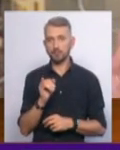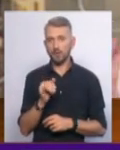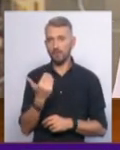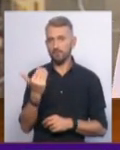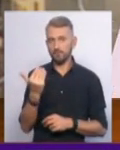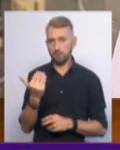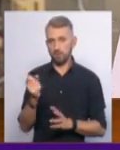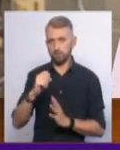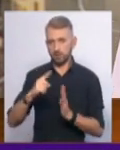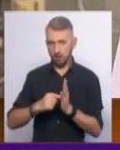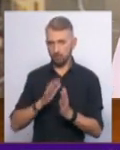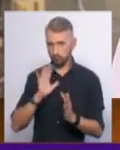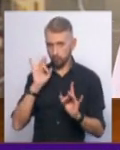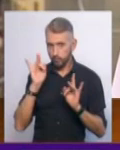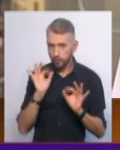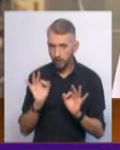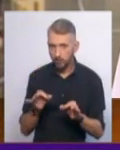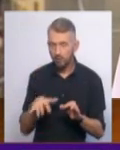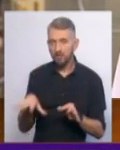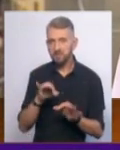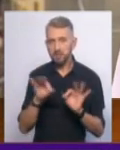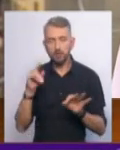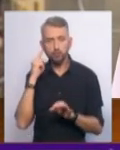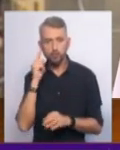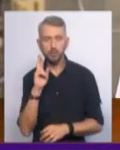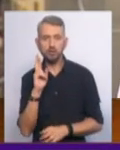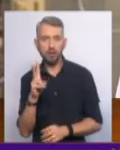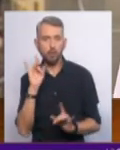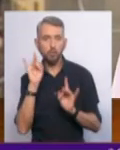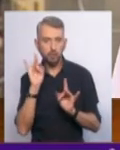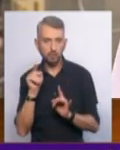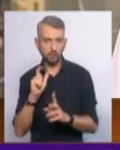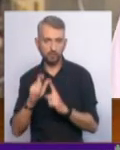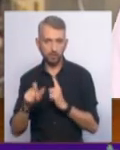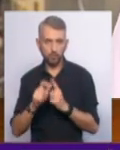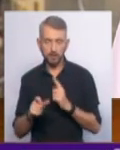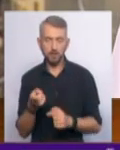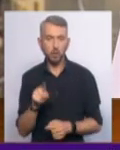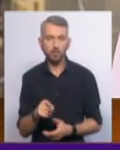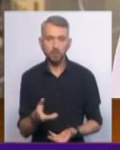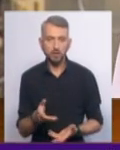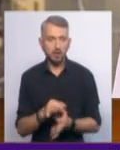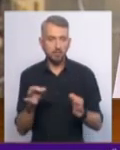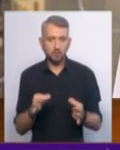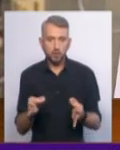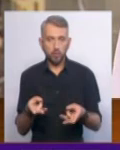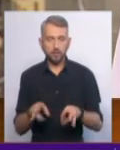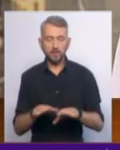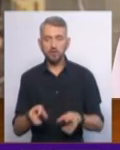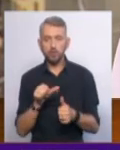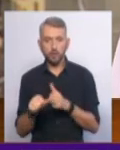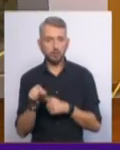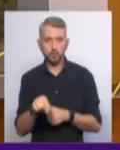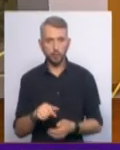запитання депутатам Київської міської ради, всі прекрасно чують, яким чином лунають ці відповіді. Тому нічого не залишається, окрім